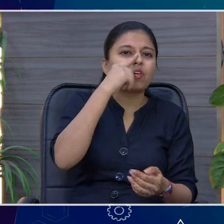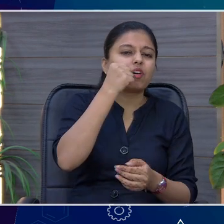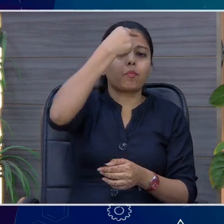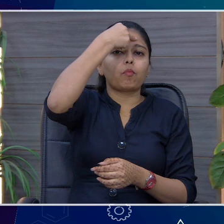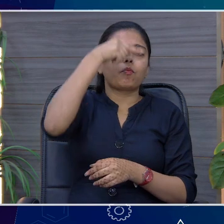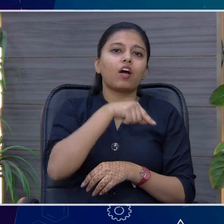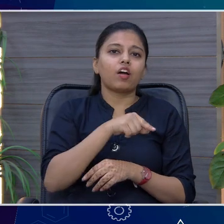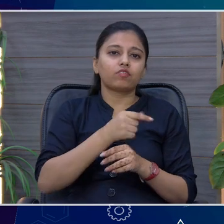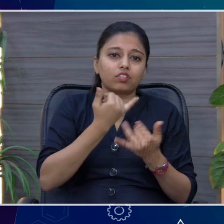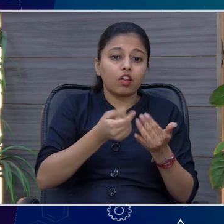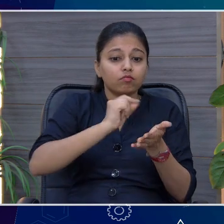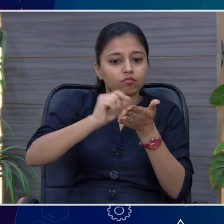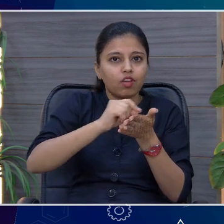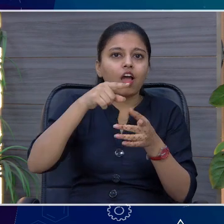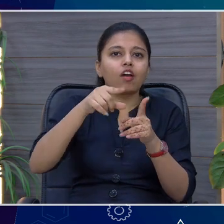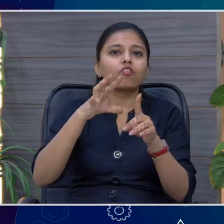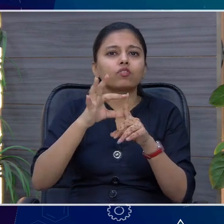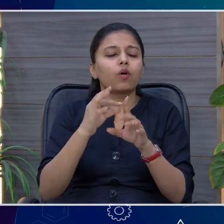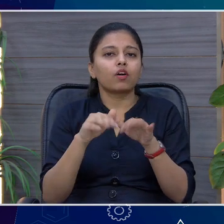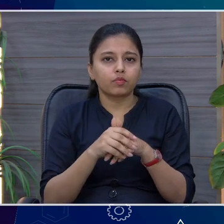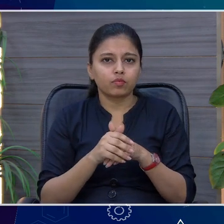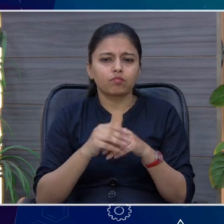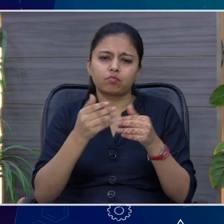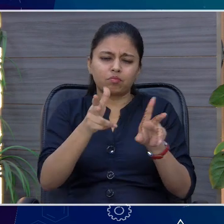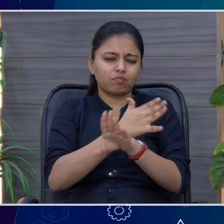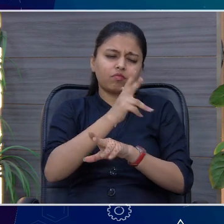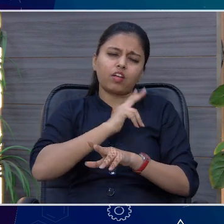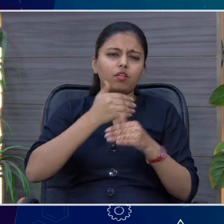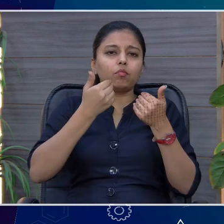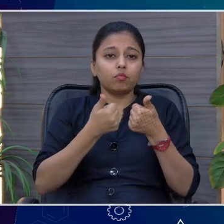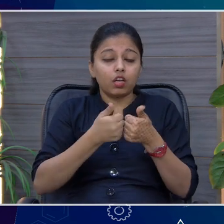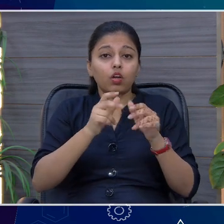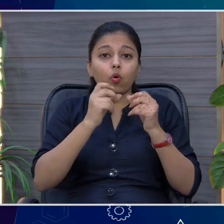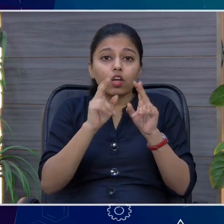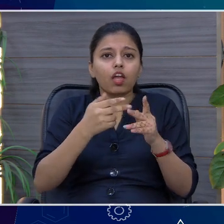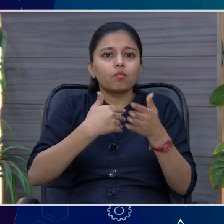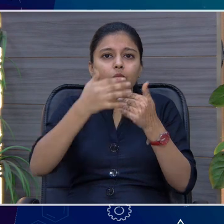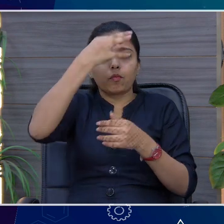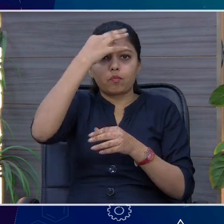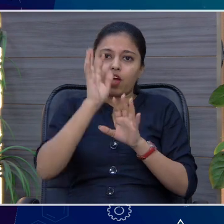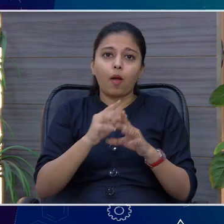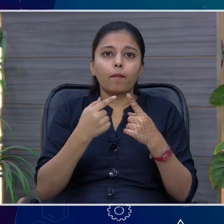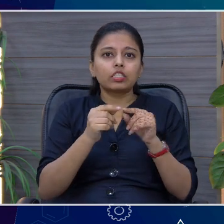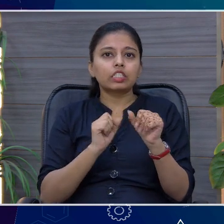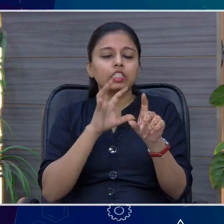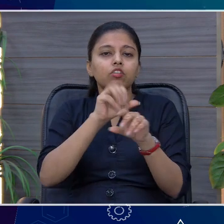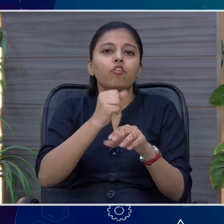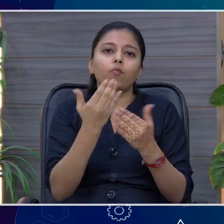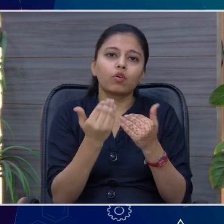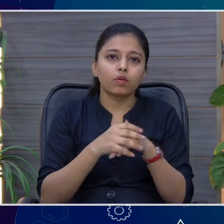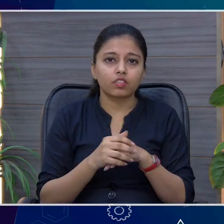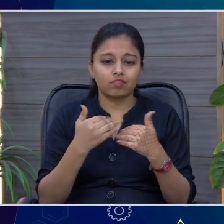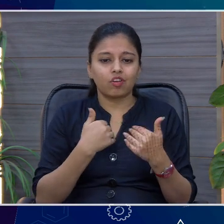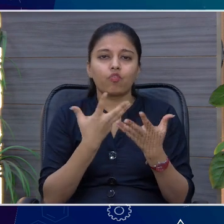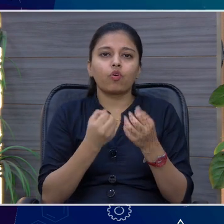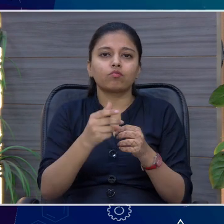हो जाते हैं और आज आप कॉपी राइटर है तो आपने बताया कि ठीक है मुश्किले होती है हो सकती है किसी की भी साथ लेकिन ऐसा नहीं है कि उनसे पार नहीं पाई जा सकती है तो हम आपसे